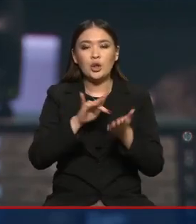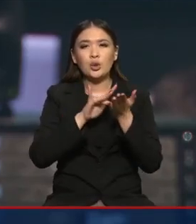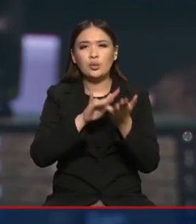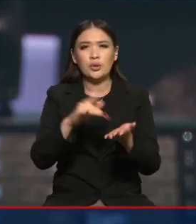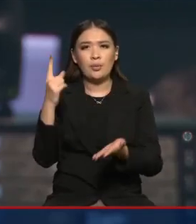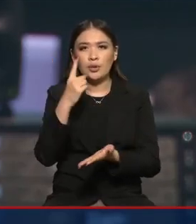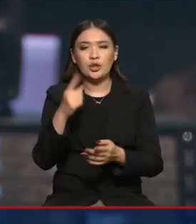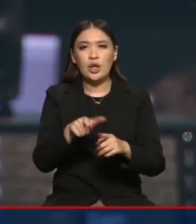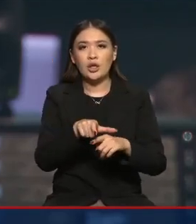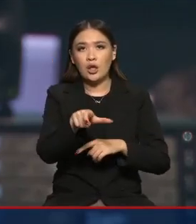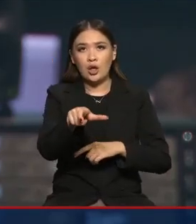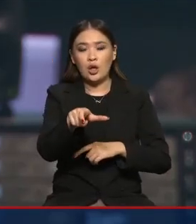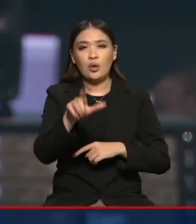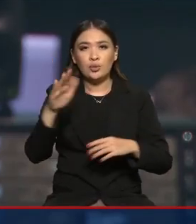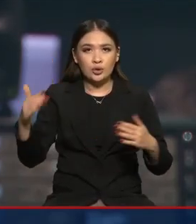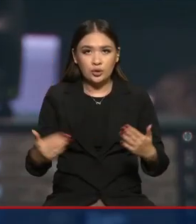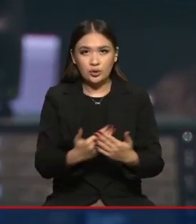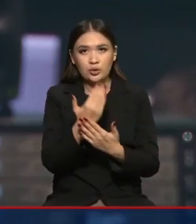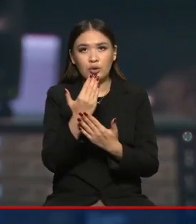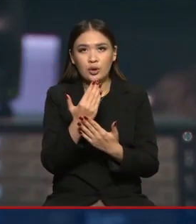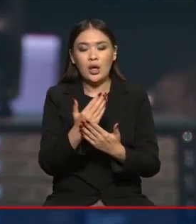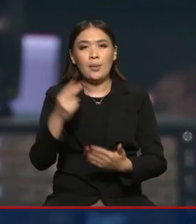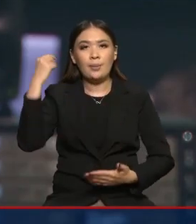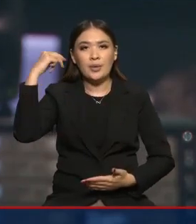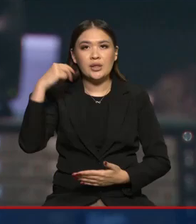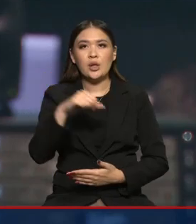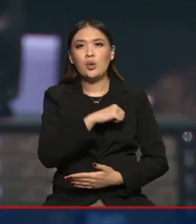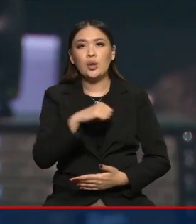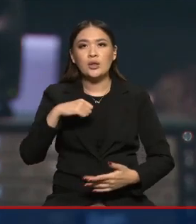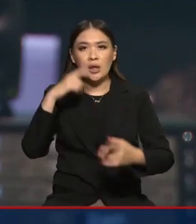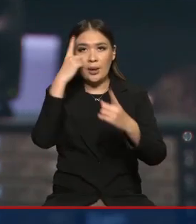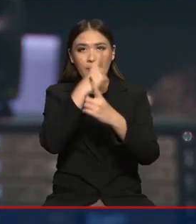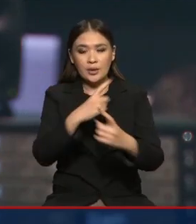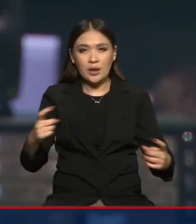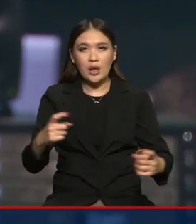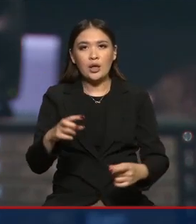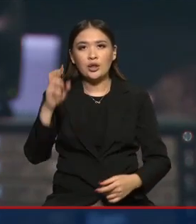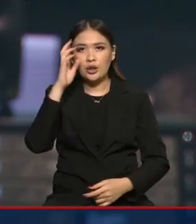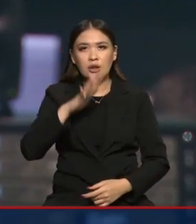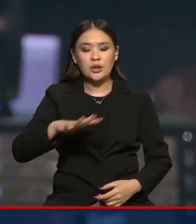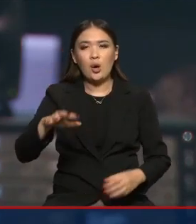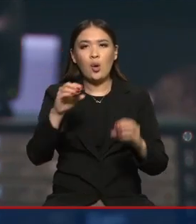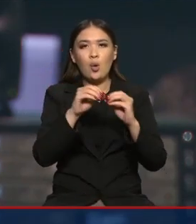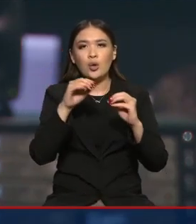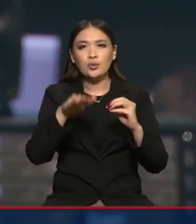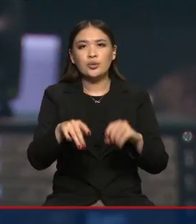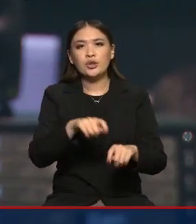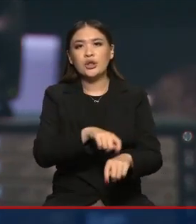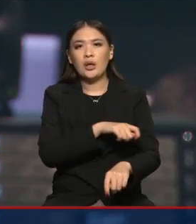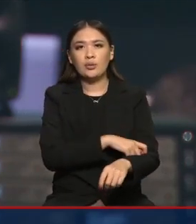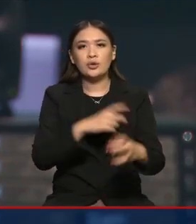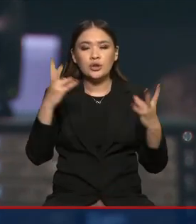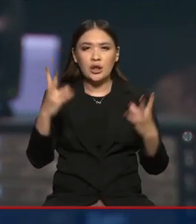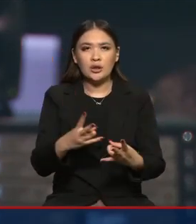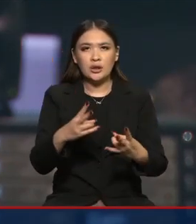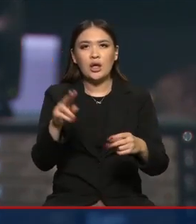нысандарына апарар тас жолдар жаңғыртылады. Айта кетейік, президент өз жолдауында биыл ел бойынша кем дегенде 10 мың шақырым жол